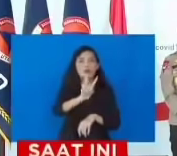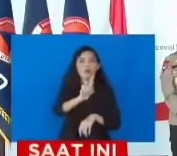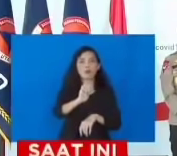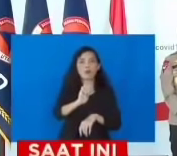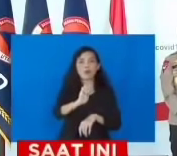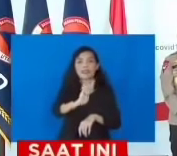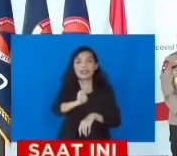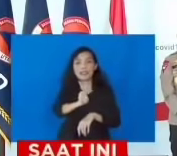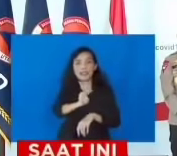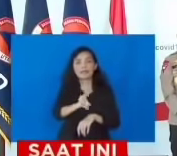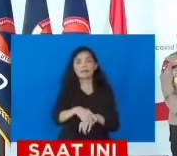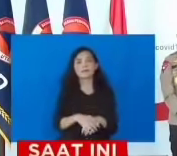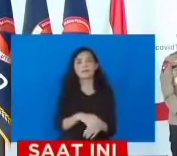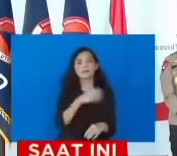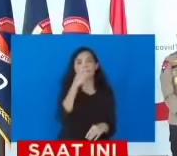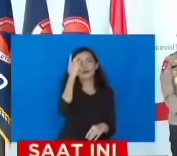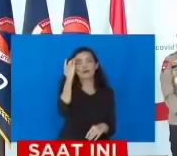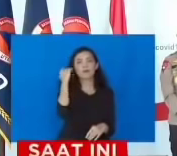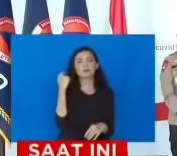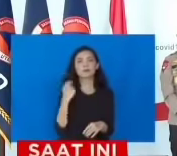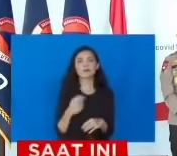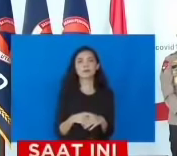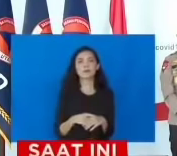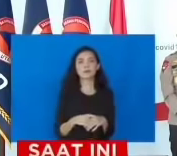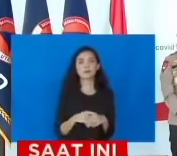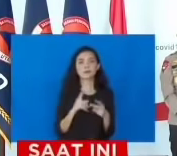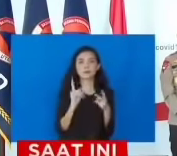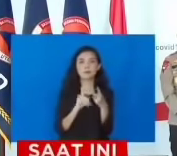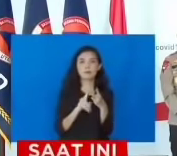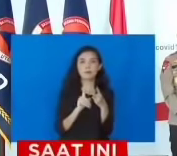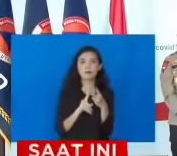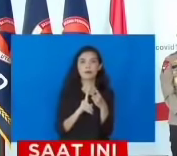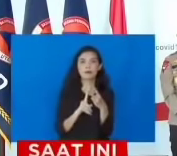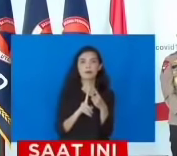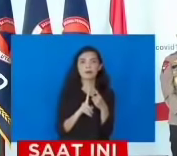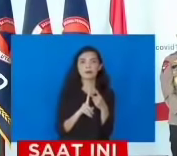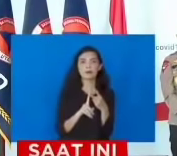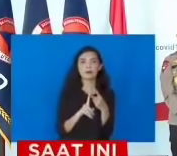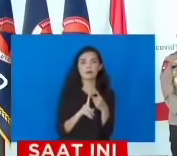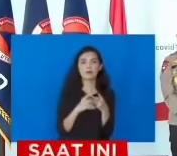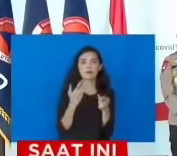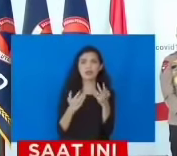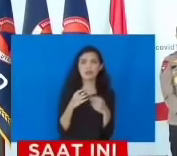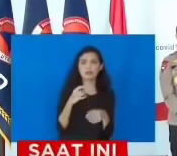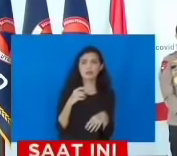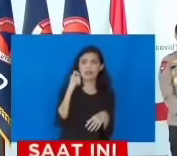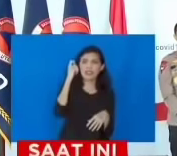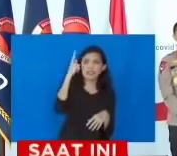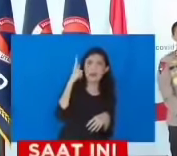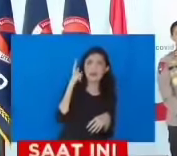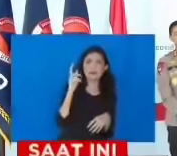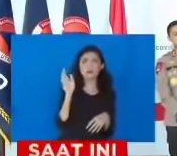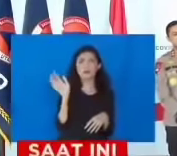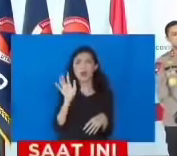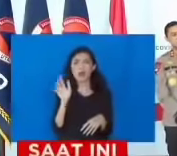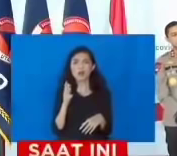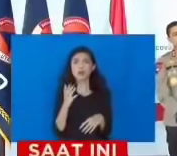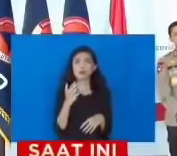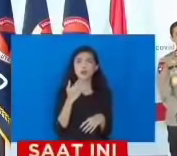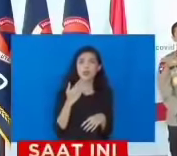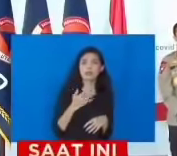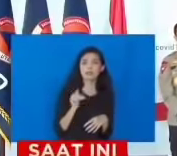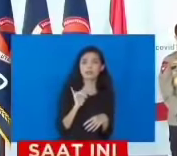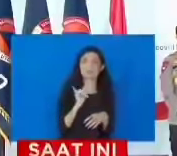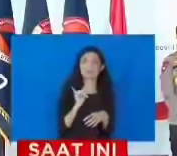kemudian mulai menghentikan kebiasaan baik yang disadari maupun tidak disadari